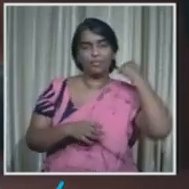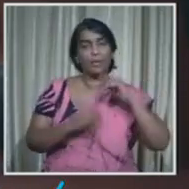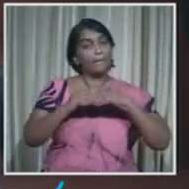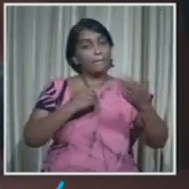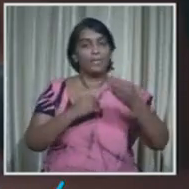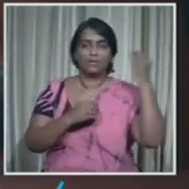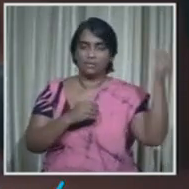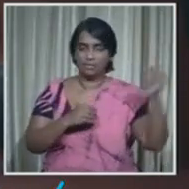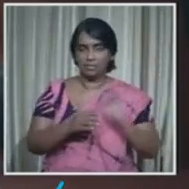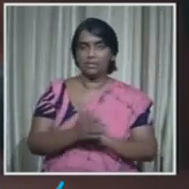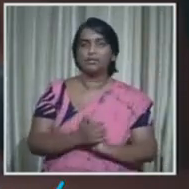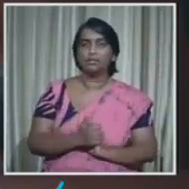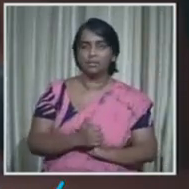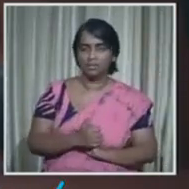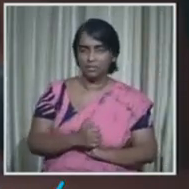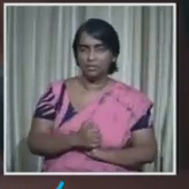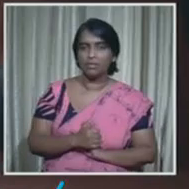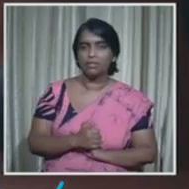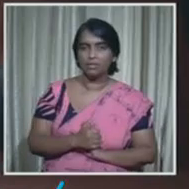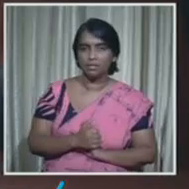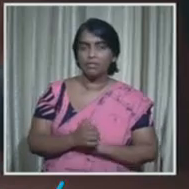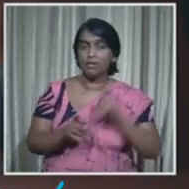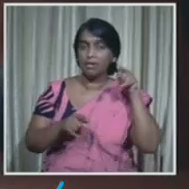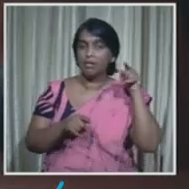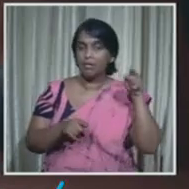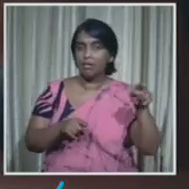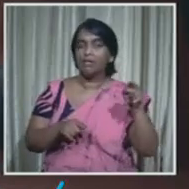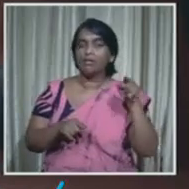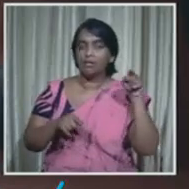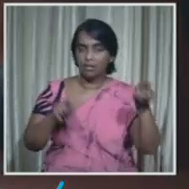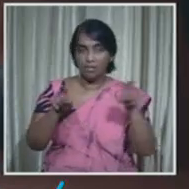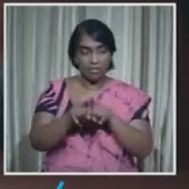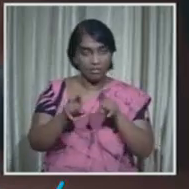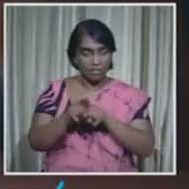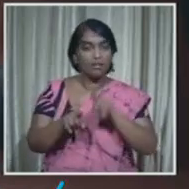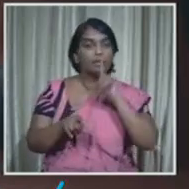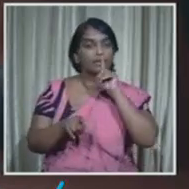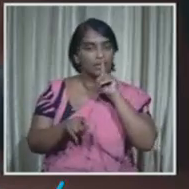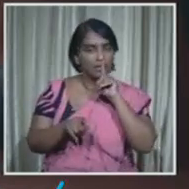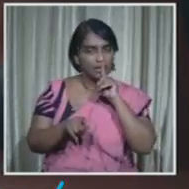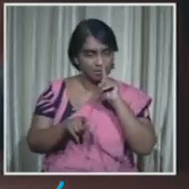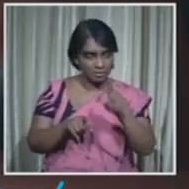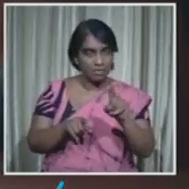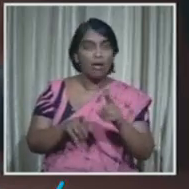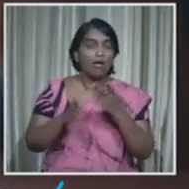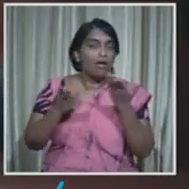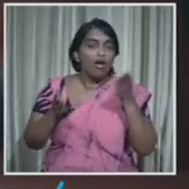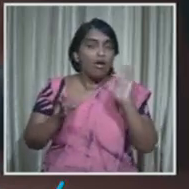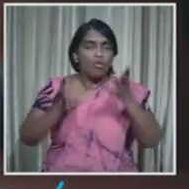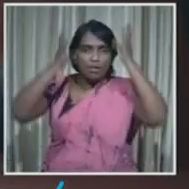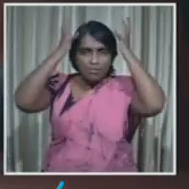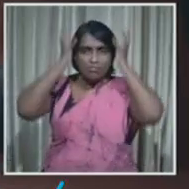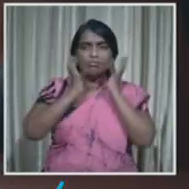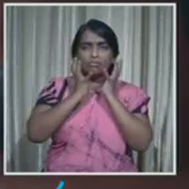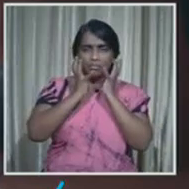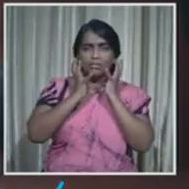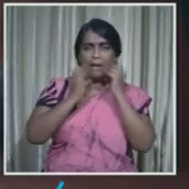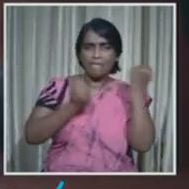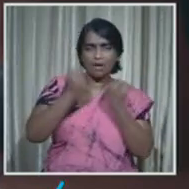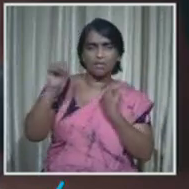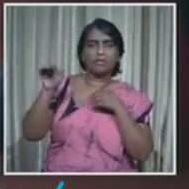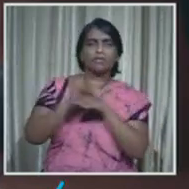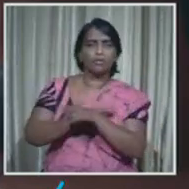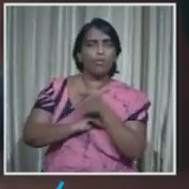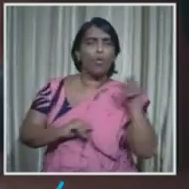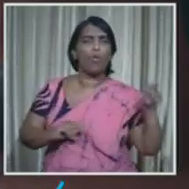පස්සේ කරු කතානායකතුමනි එතුමාගේ නම කියලා නම කියලා ඊළඟ කරු කතානායකතුමනි කවුද හෙල්මට් එකක් සහිත මගේ වාහනේ නැංගේ